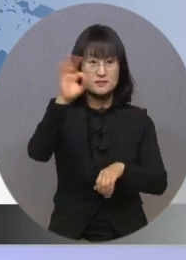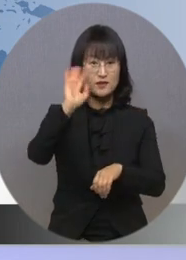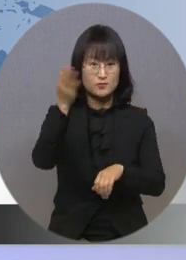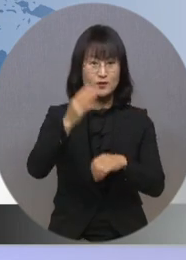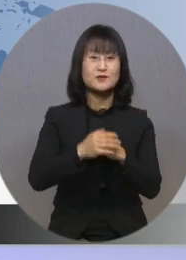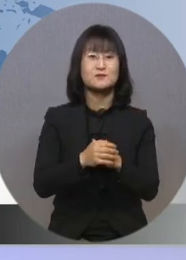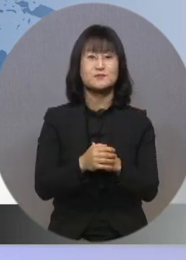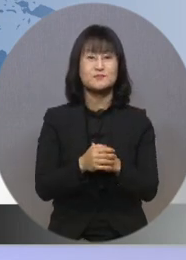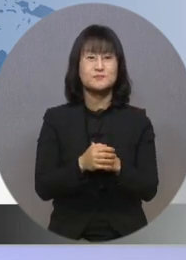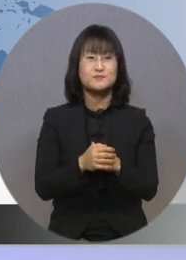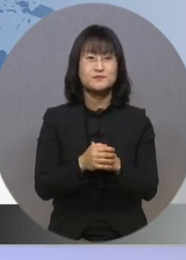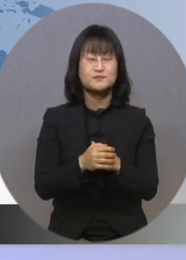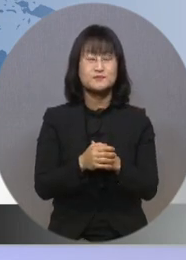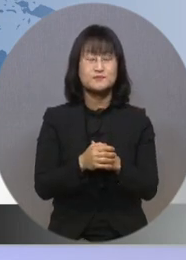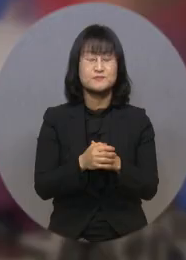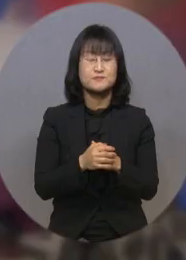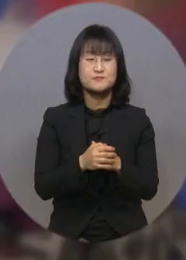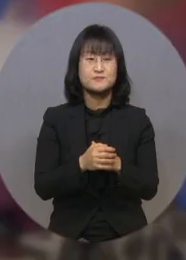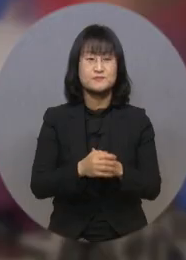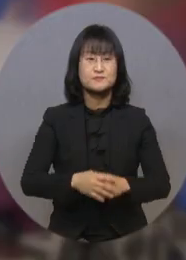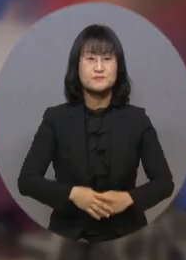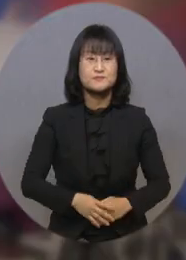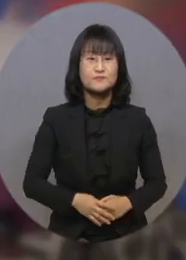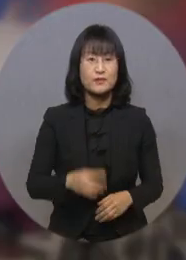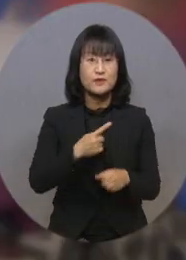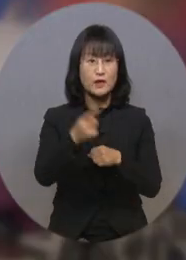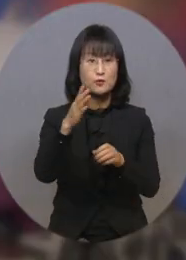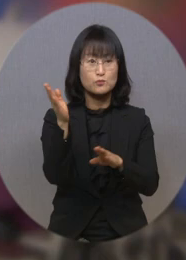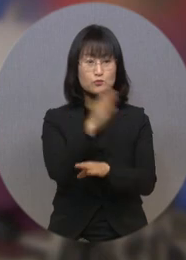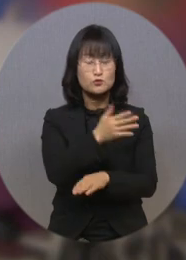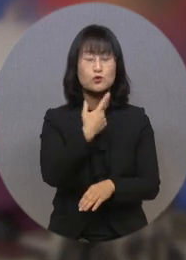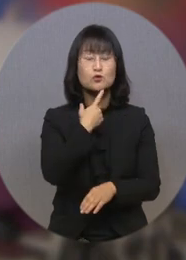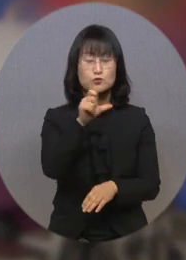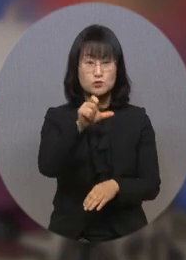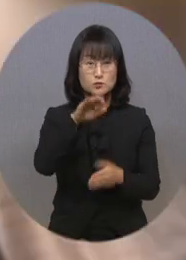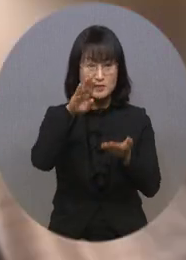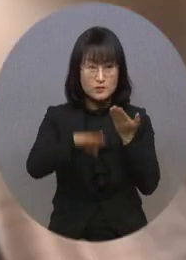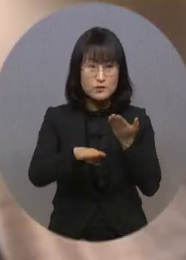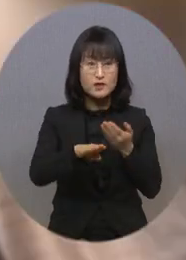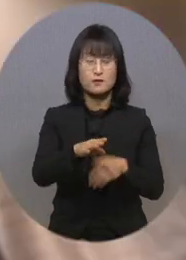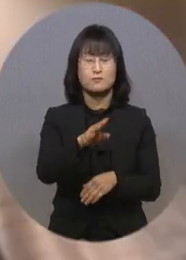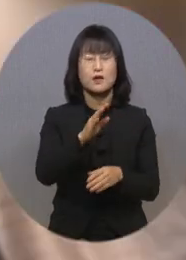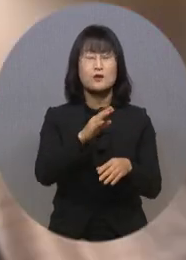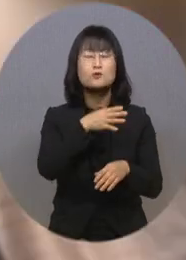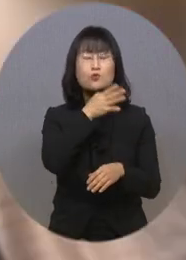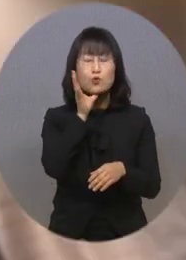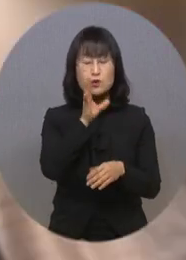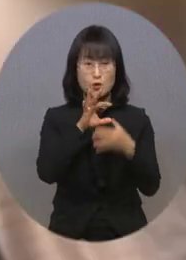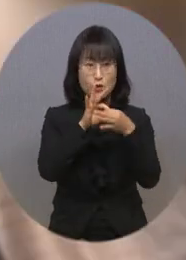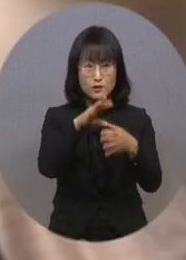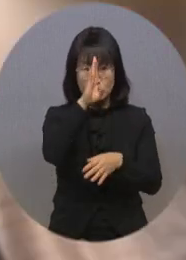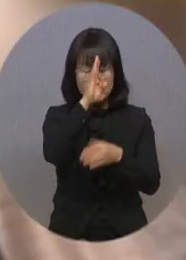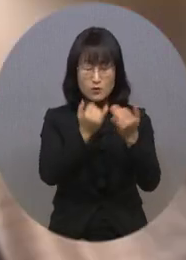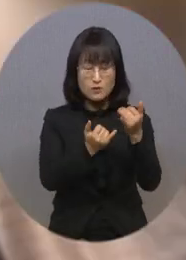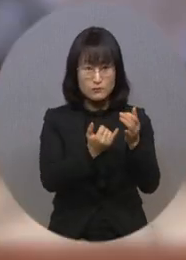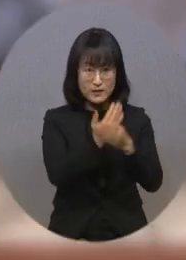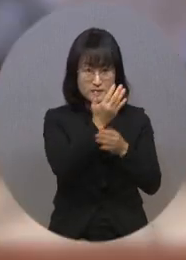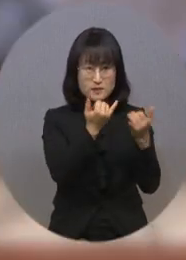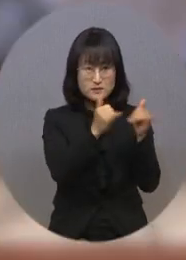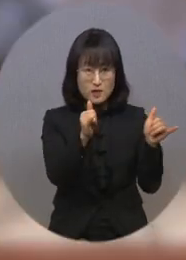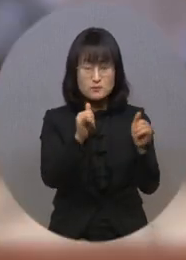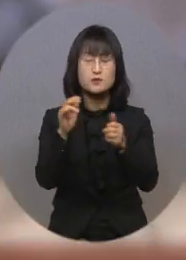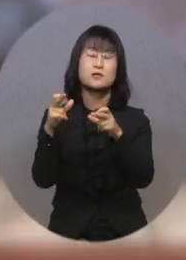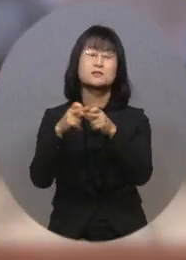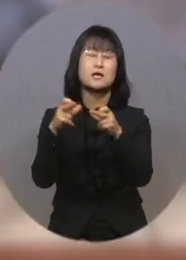소식 화면으로 전합니다 내년부터 65세 미만 노인성 질환자도 장인 활동지원 서비스를